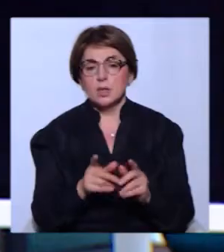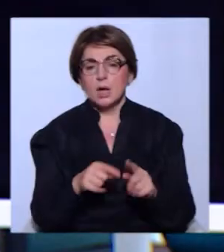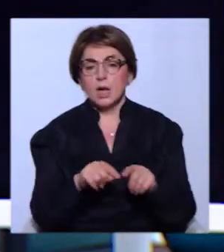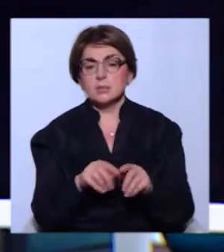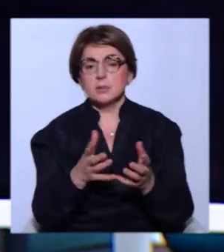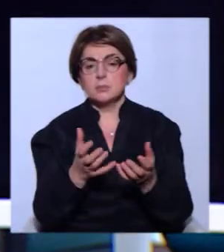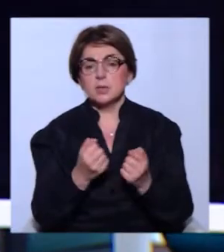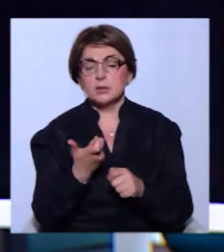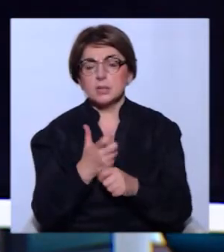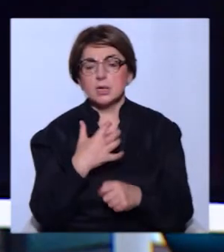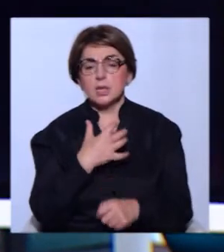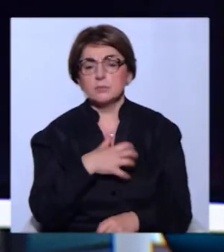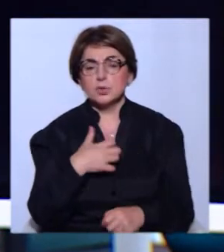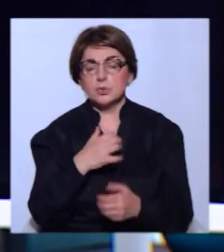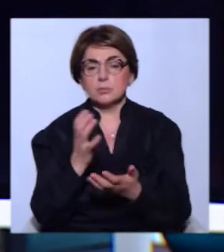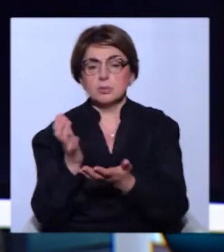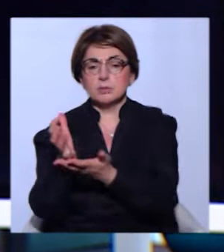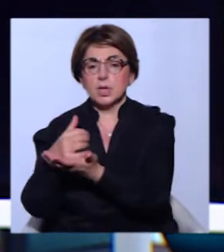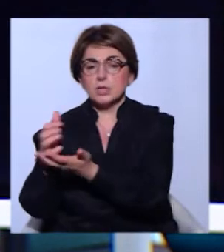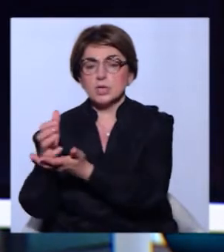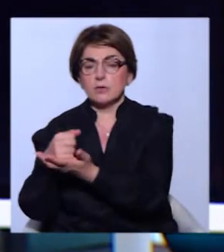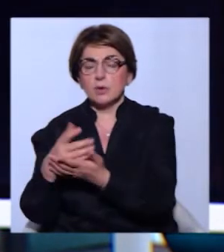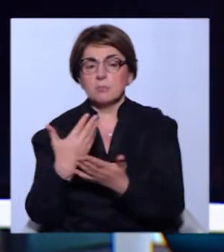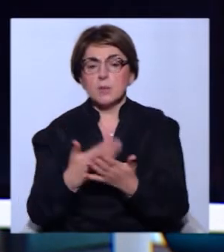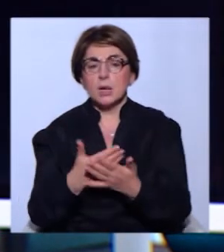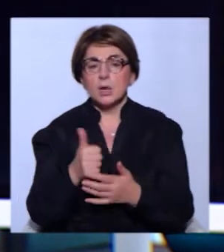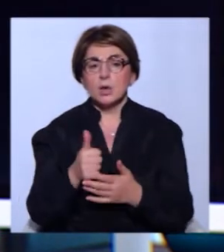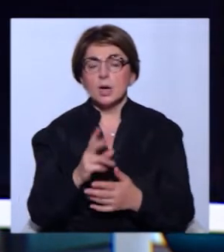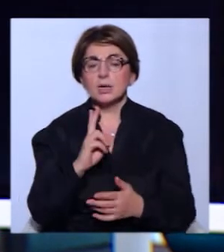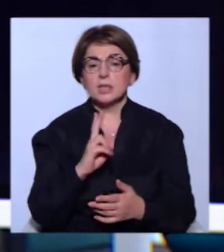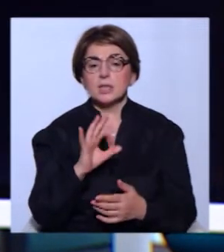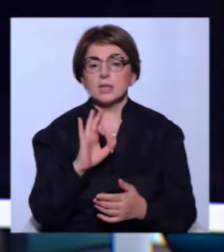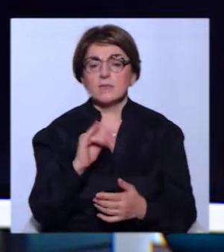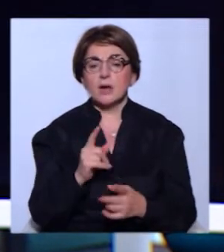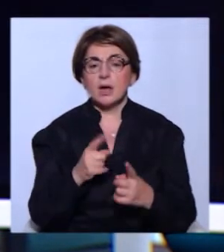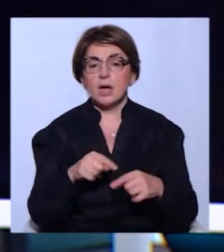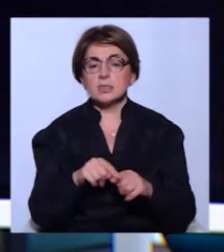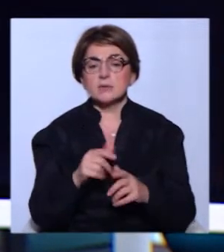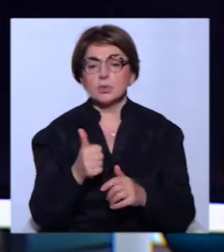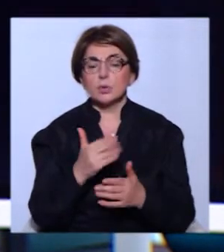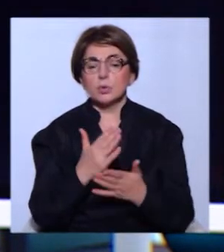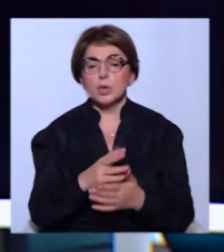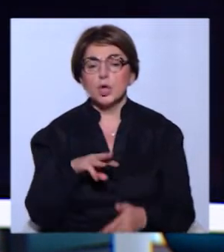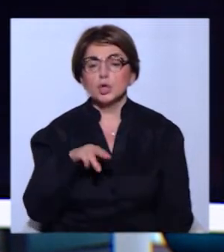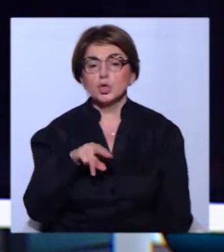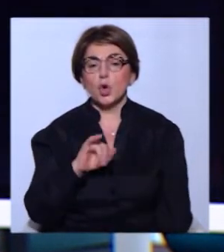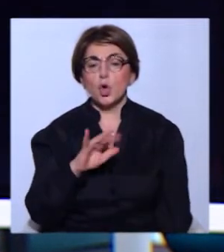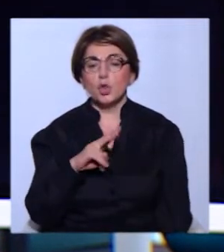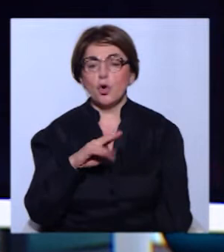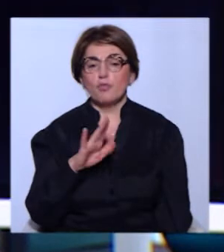ასე მიიღება ძალიან მნიშვნელოვანი რეზერვუარები, როგორიც არის მაგალითად კირქვა და როგორიც გახლავთ დოლომიტი.